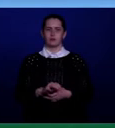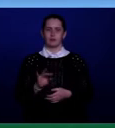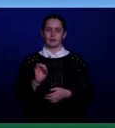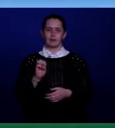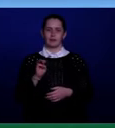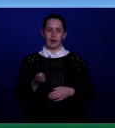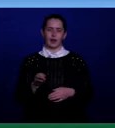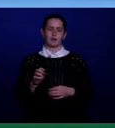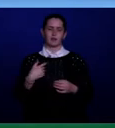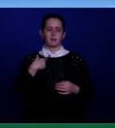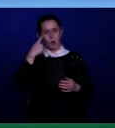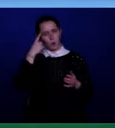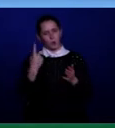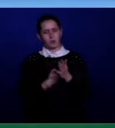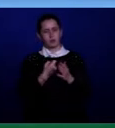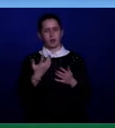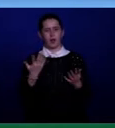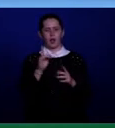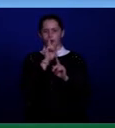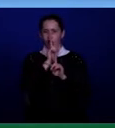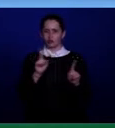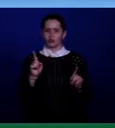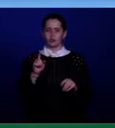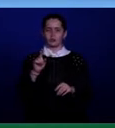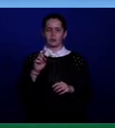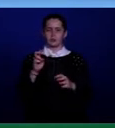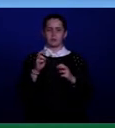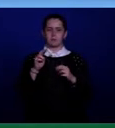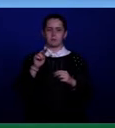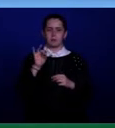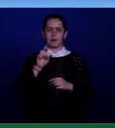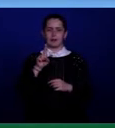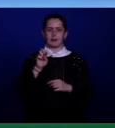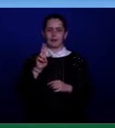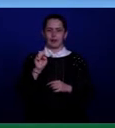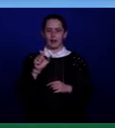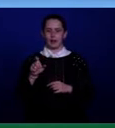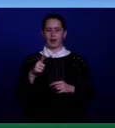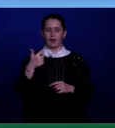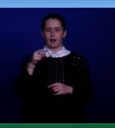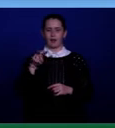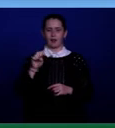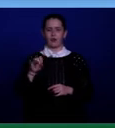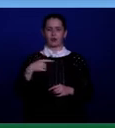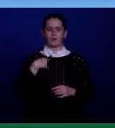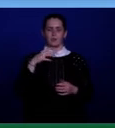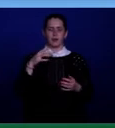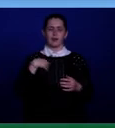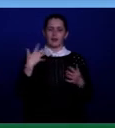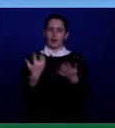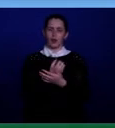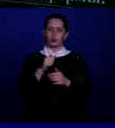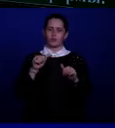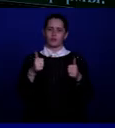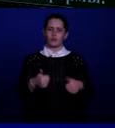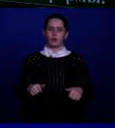Итак, мы узнали об отличительных признаках глаголов неопределенной формы. Мы находили глаголы в неопределенной